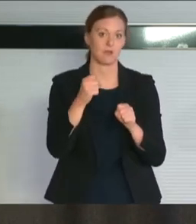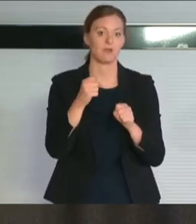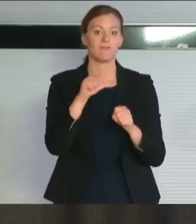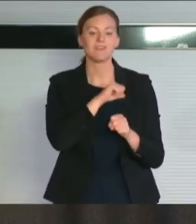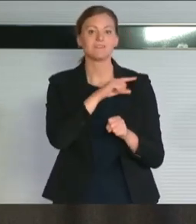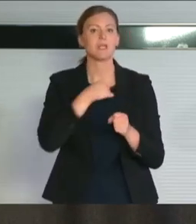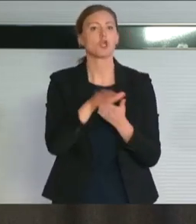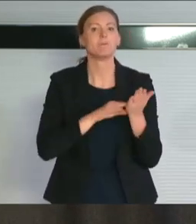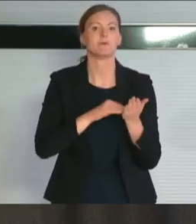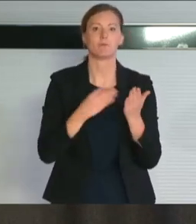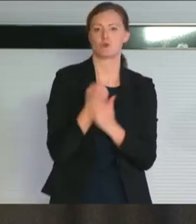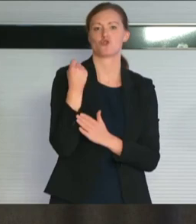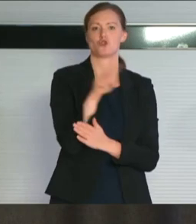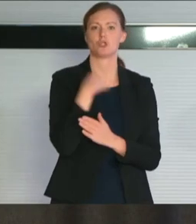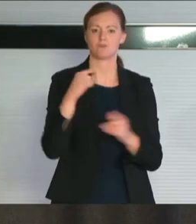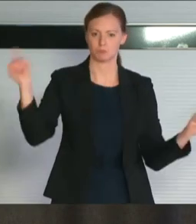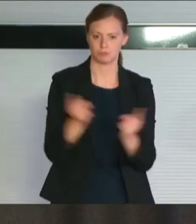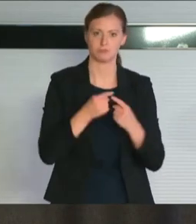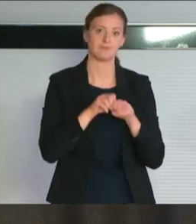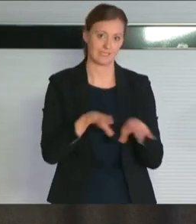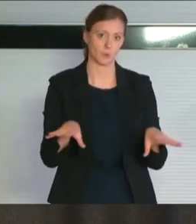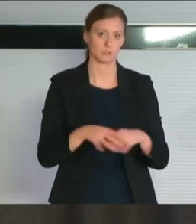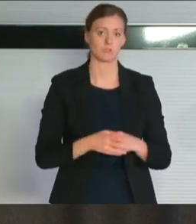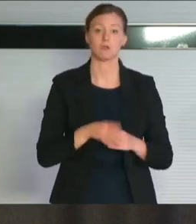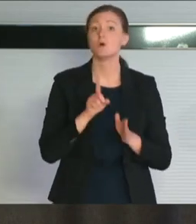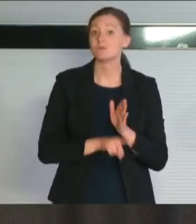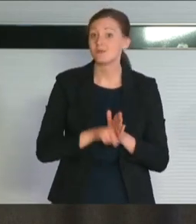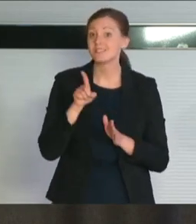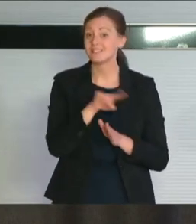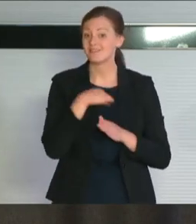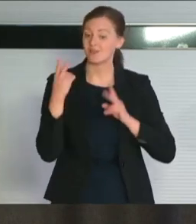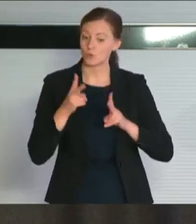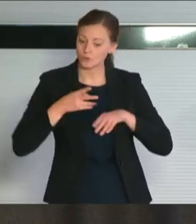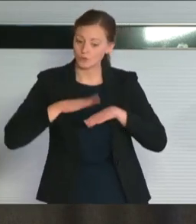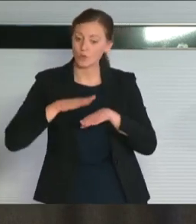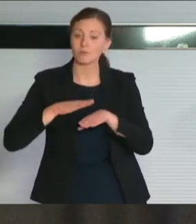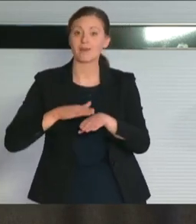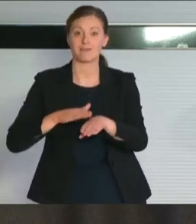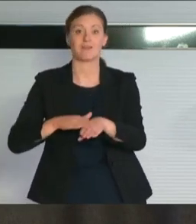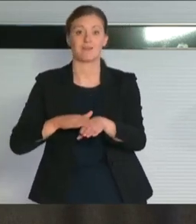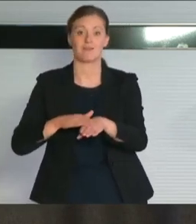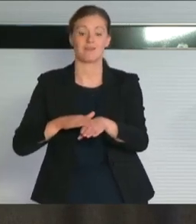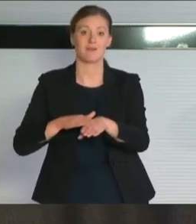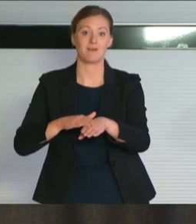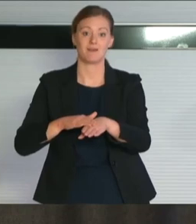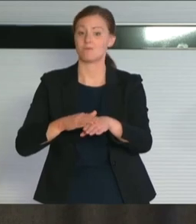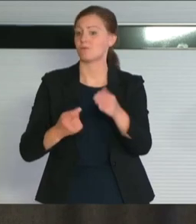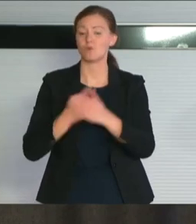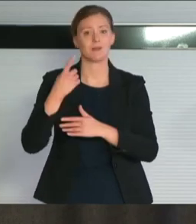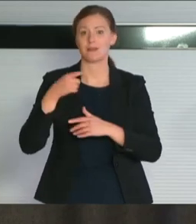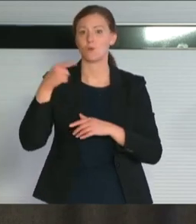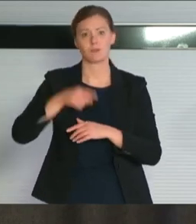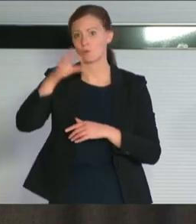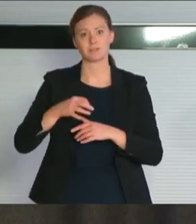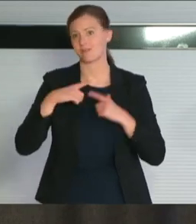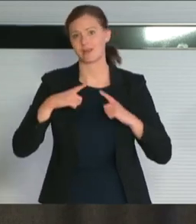vil hjelpe oss i å slå ned viruset. På samme tid forbereder vi oss til at vi ikke lykkes